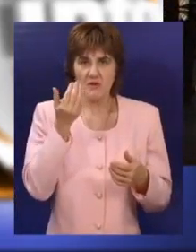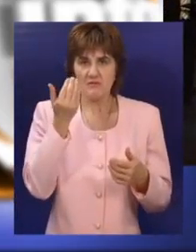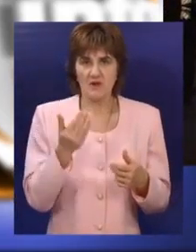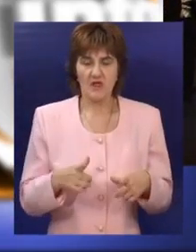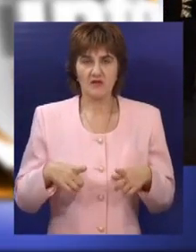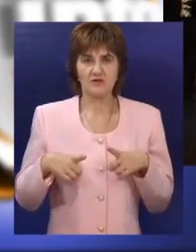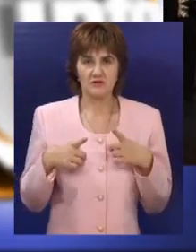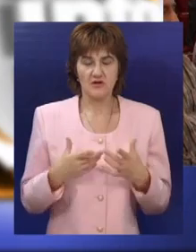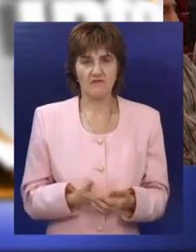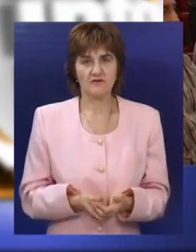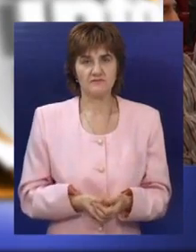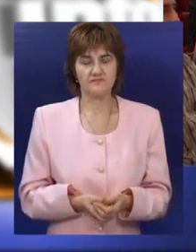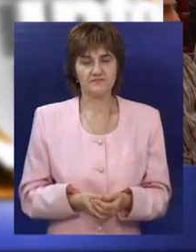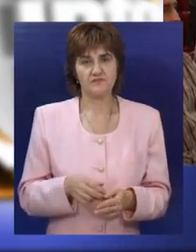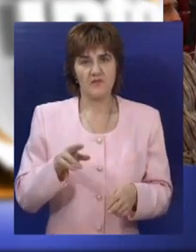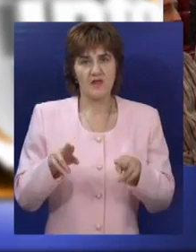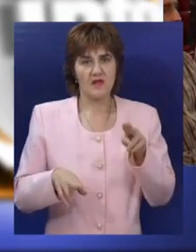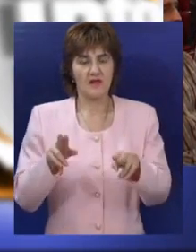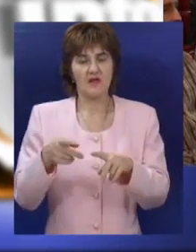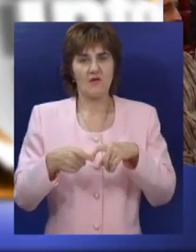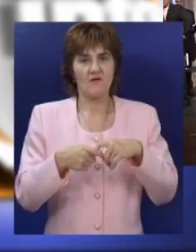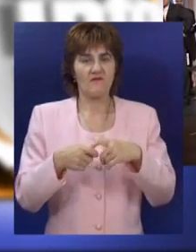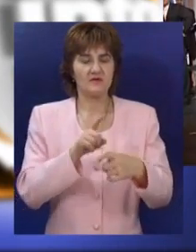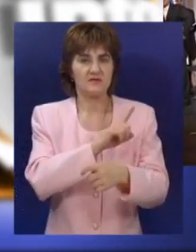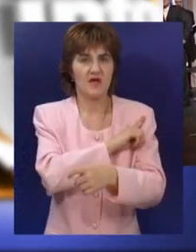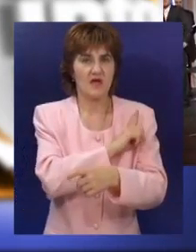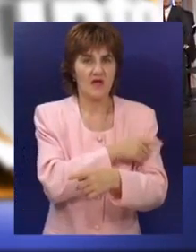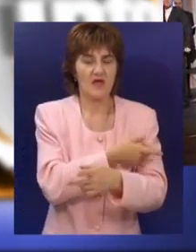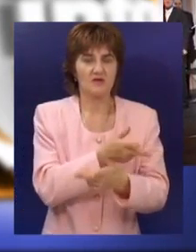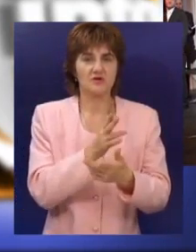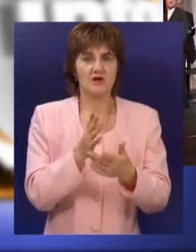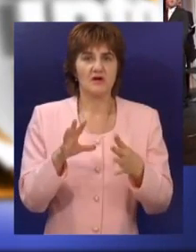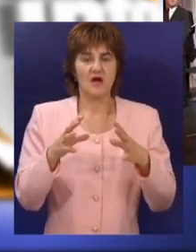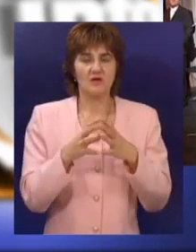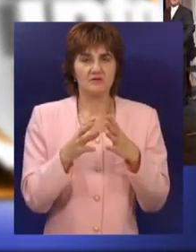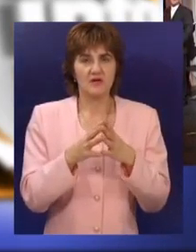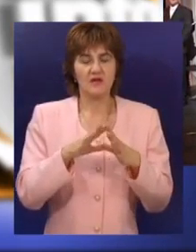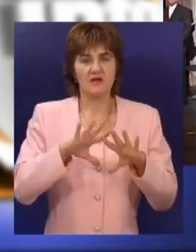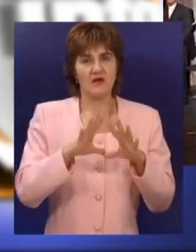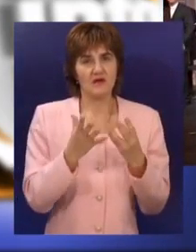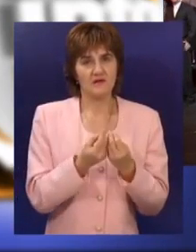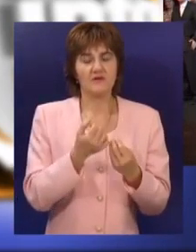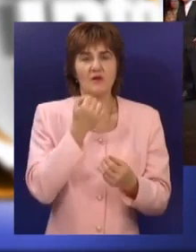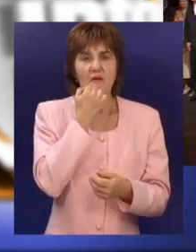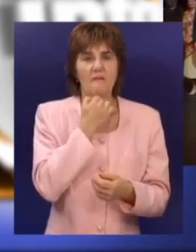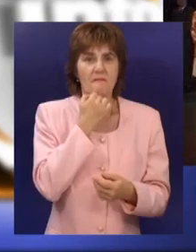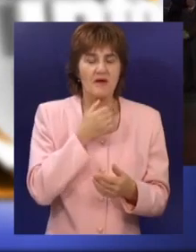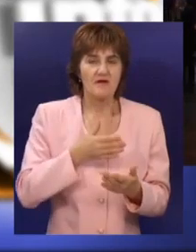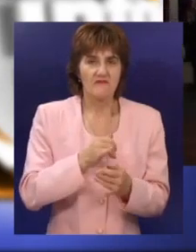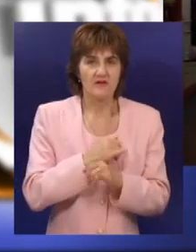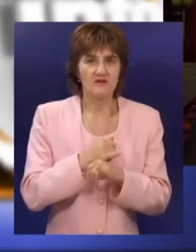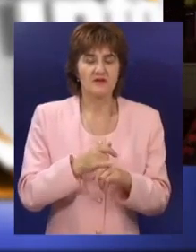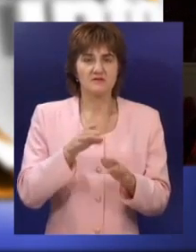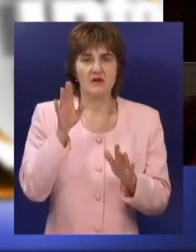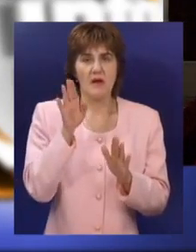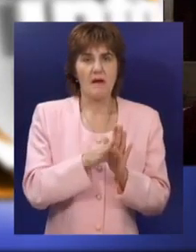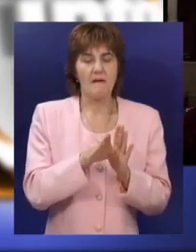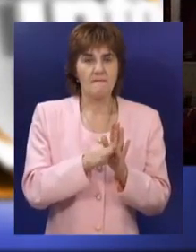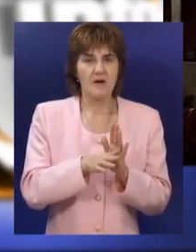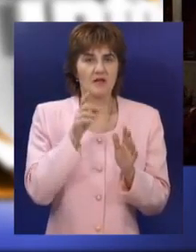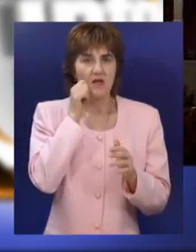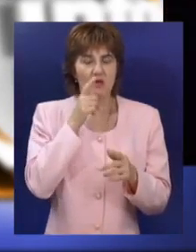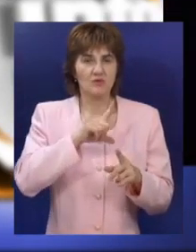u njihovim zajednicama. Neke od njih se odnose na jačanje poljoprivredne proizvodnje, uticaj na njen razvoj, smanjenje migracija